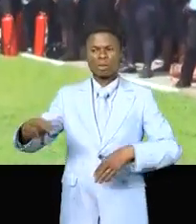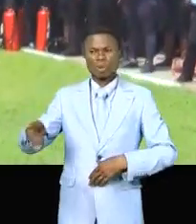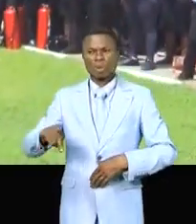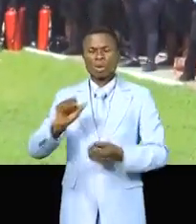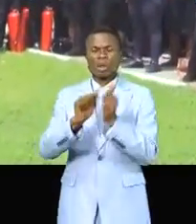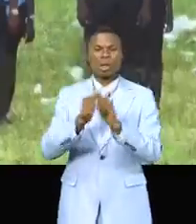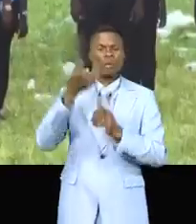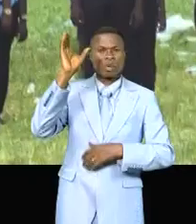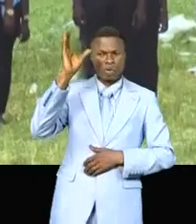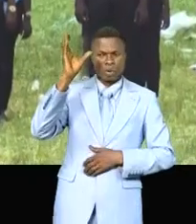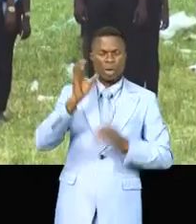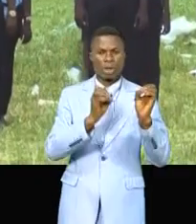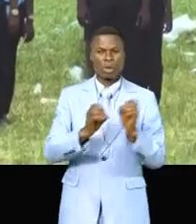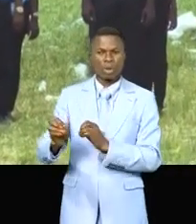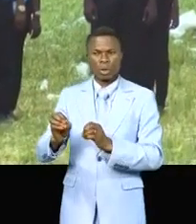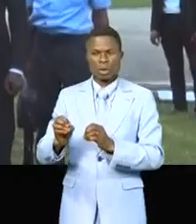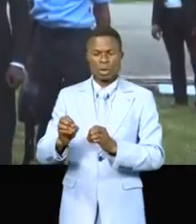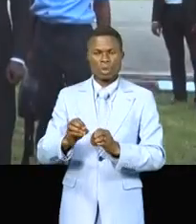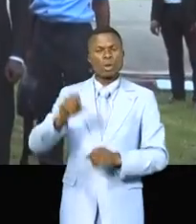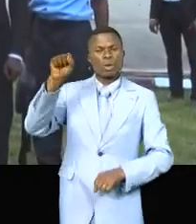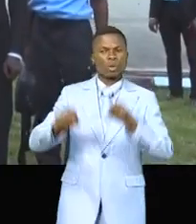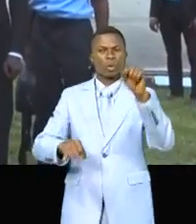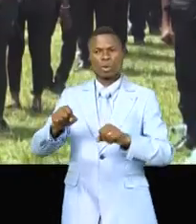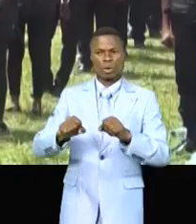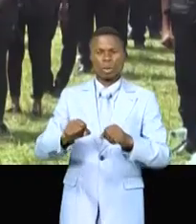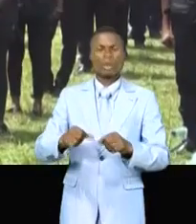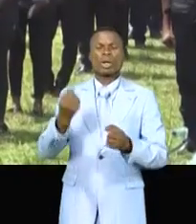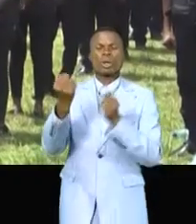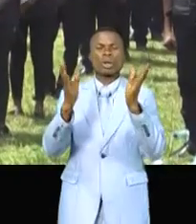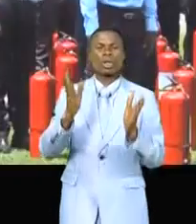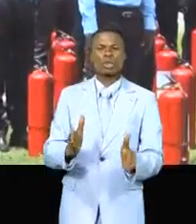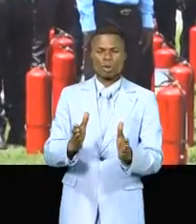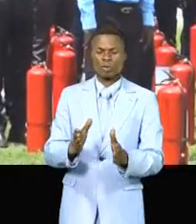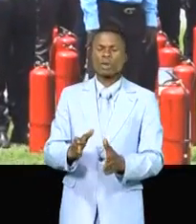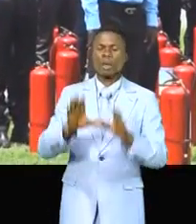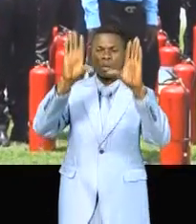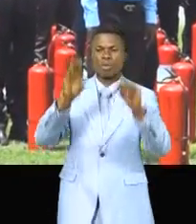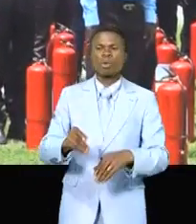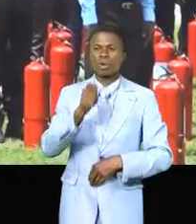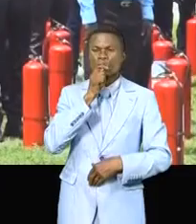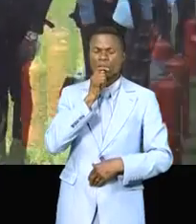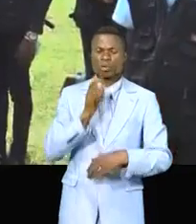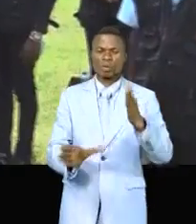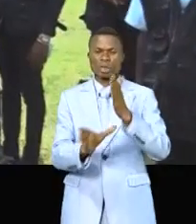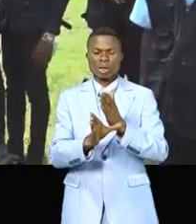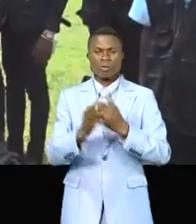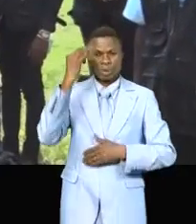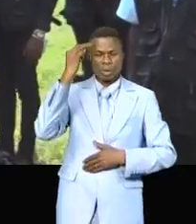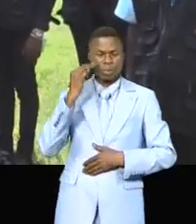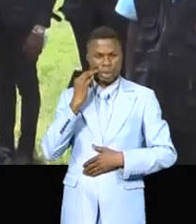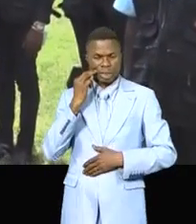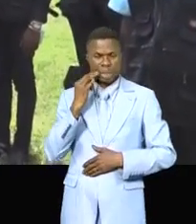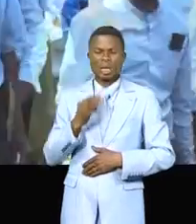Affaires coutumières a organisé une parade des sapeurs-pompiers. Le vice-premier ministre de l'Intérieur, Sécurité, Décentralisation et